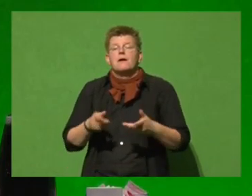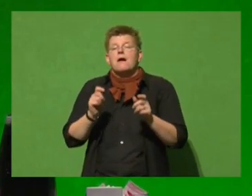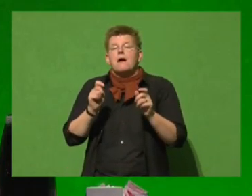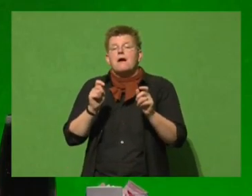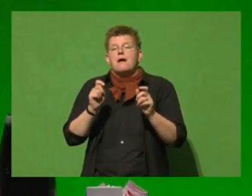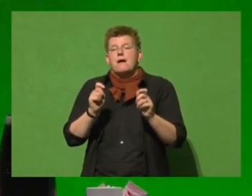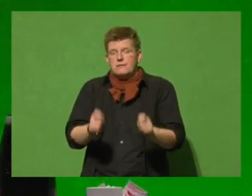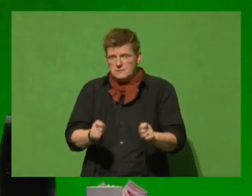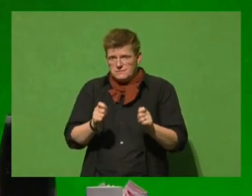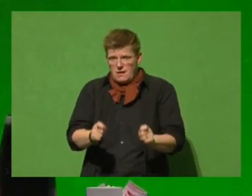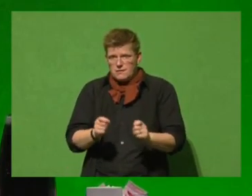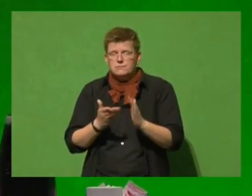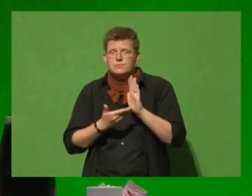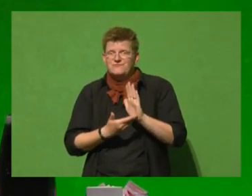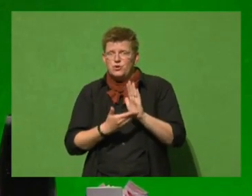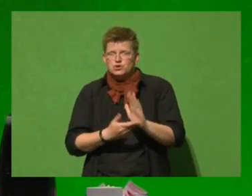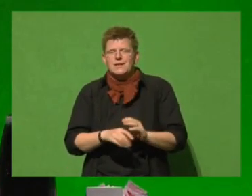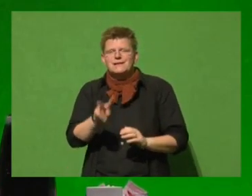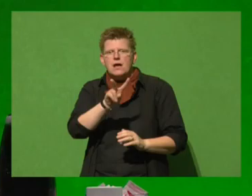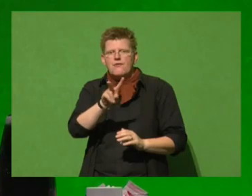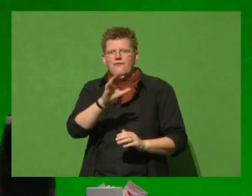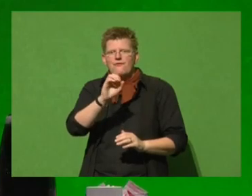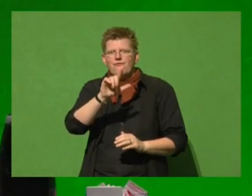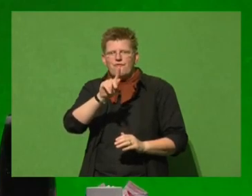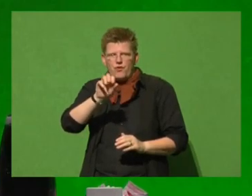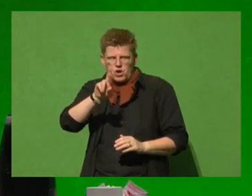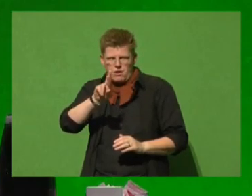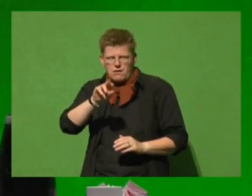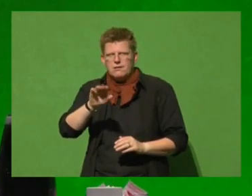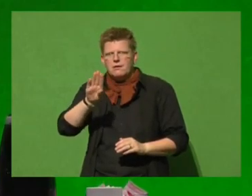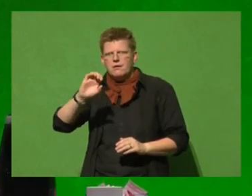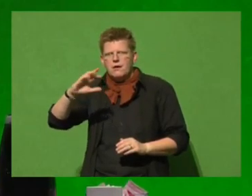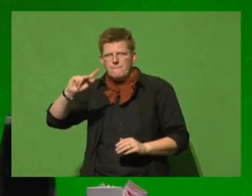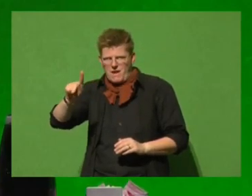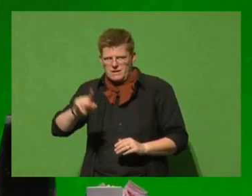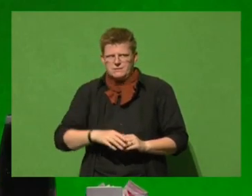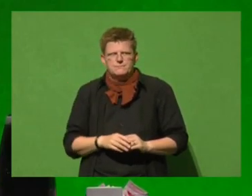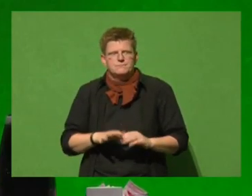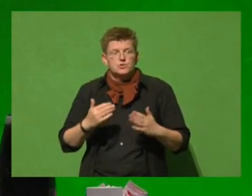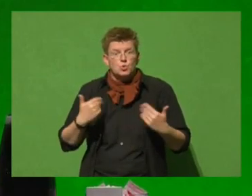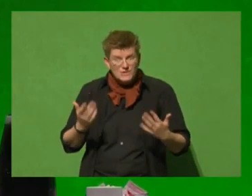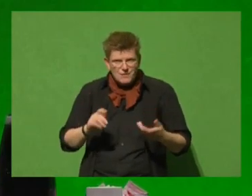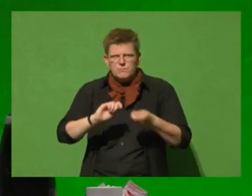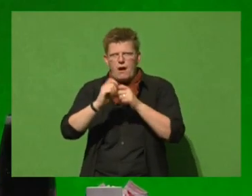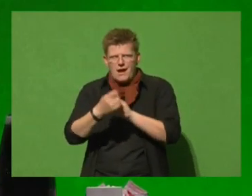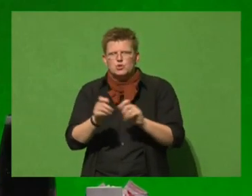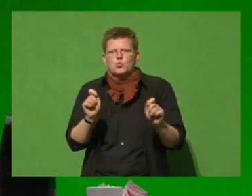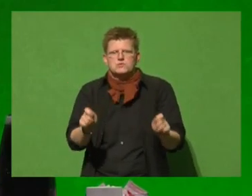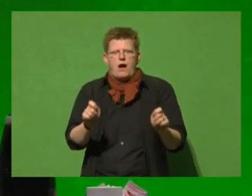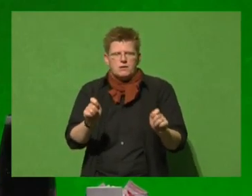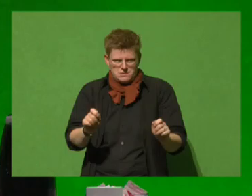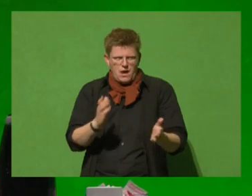diesen Antrag Volker Beck vorstellen. Und ich möchte euch schon mal darauf hinweisen, dass es einen Änderungsantrag gibt, der